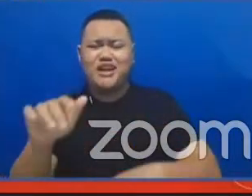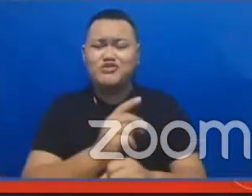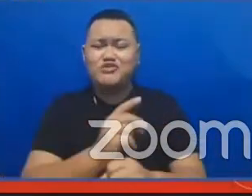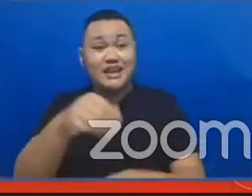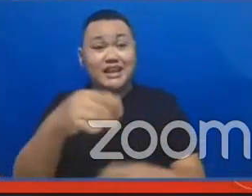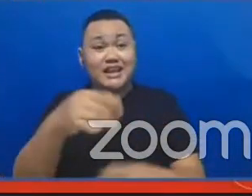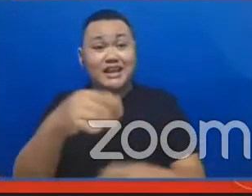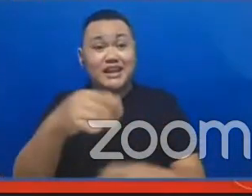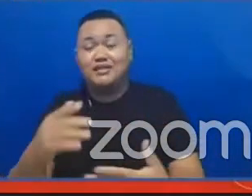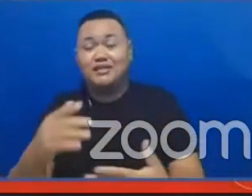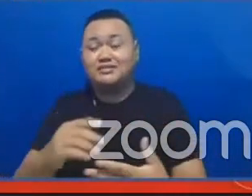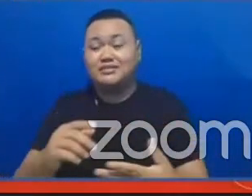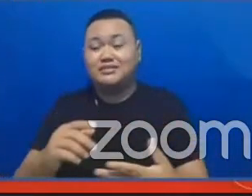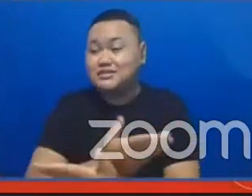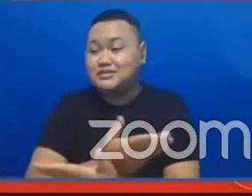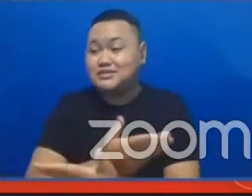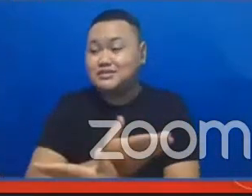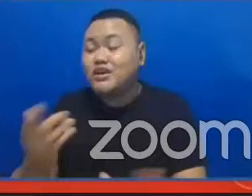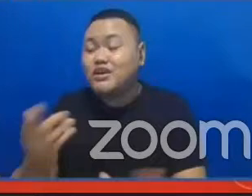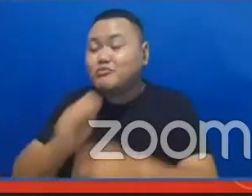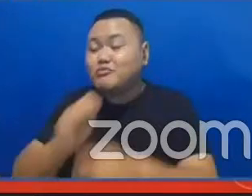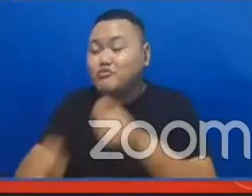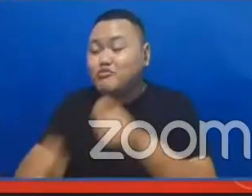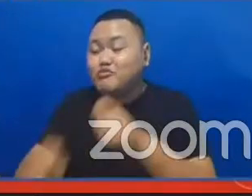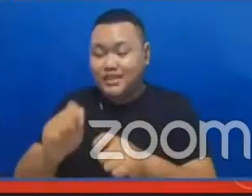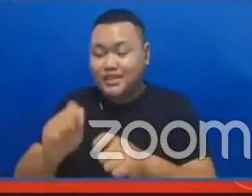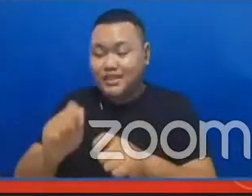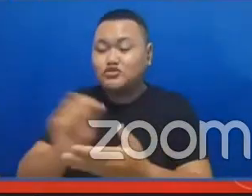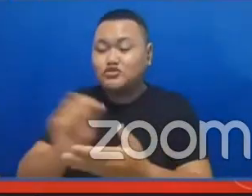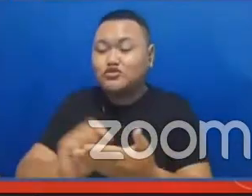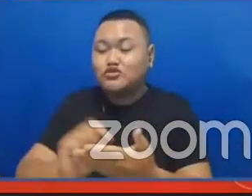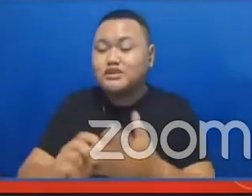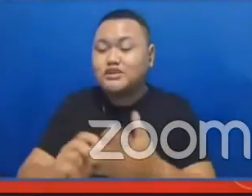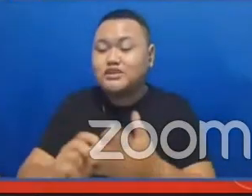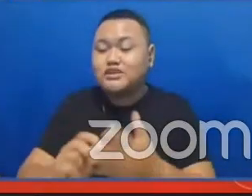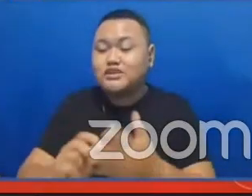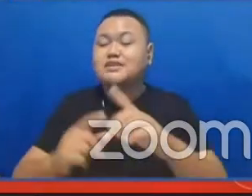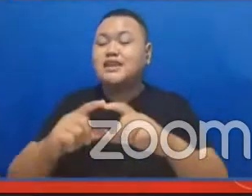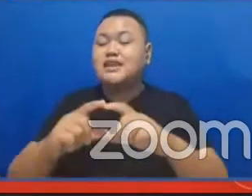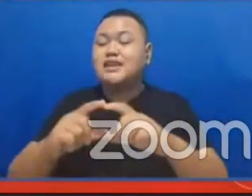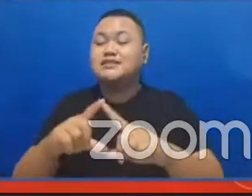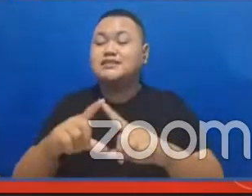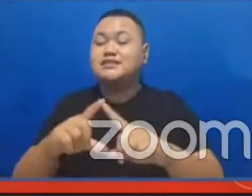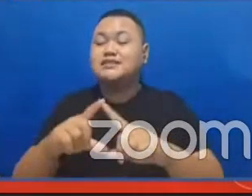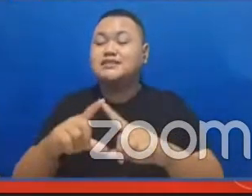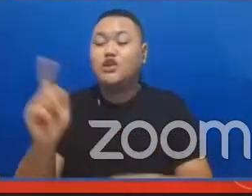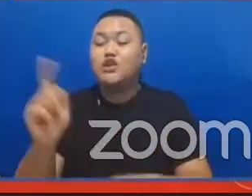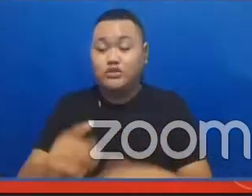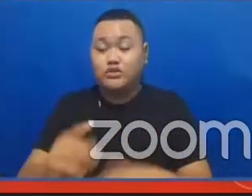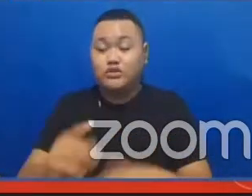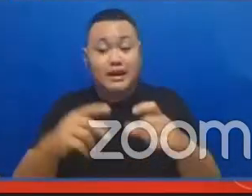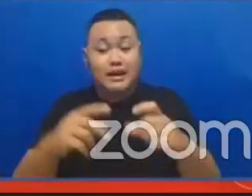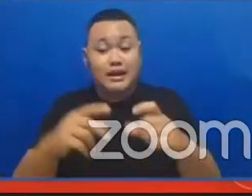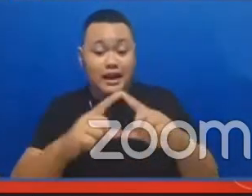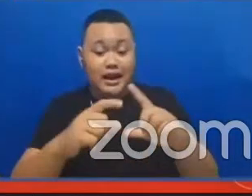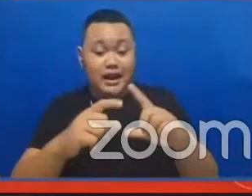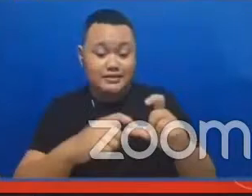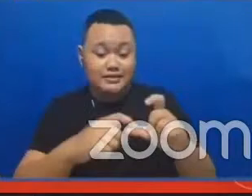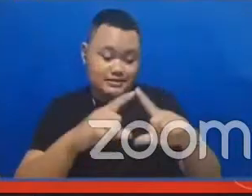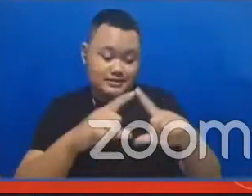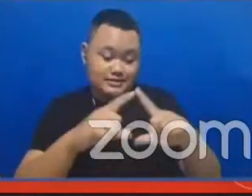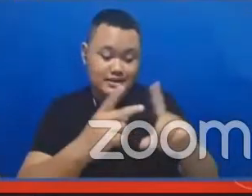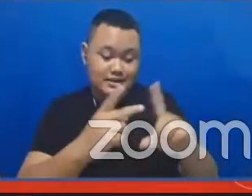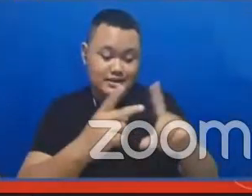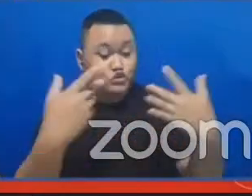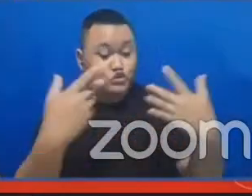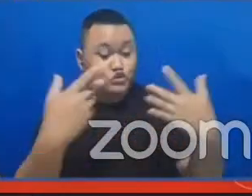dipahami dulu oleh teman-teman yang mengerjakan. Nah, jadi setelah nulis naskah, kami ada tahap namanya bedah naskah. dijelaskan